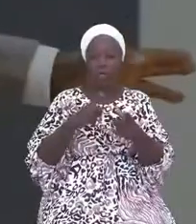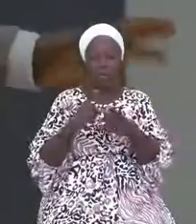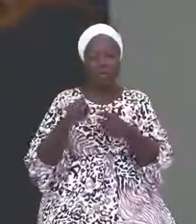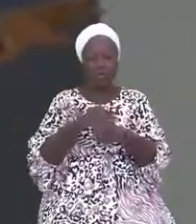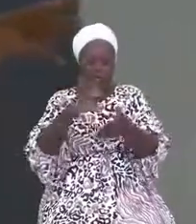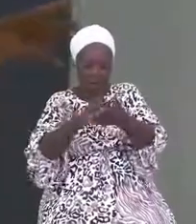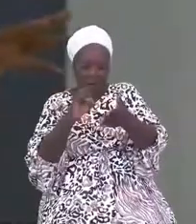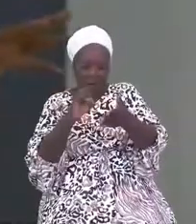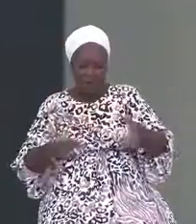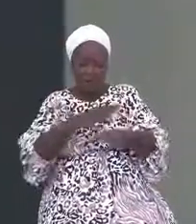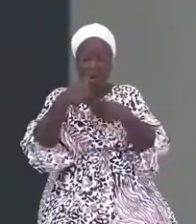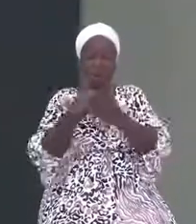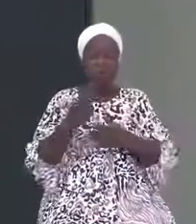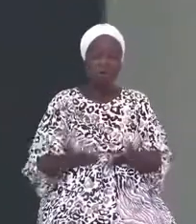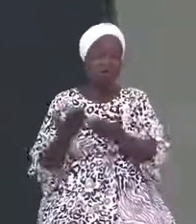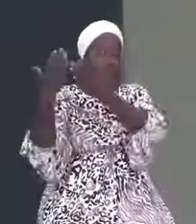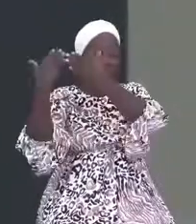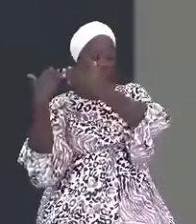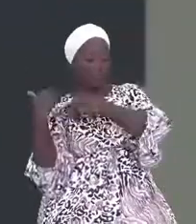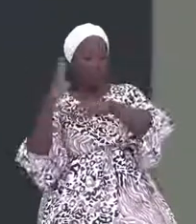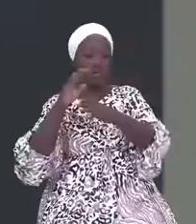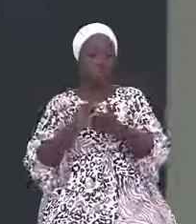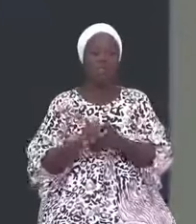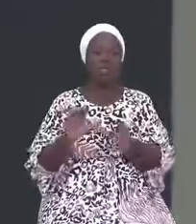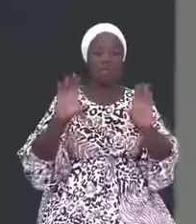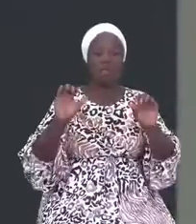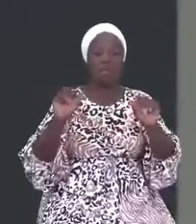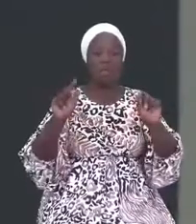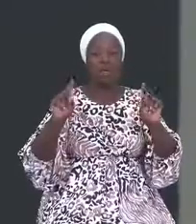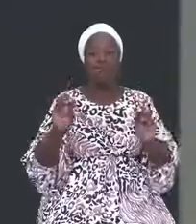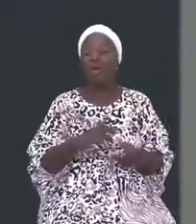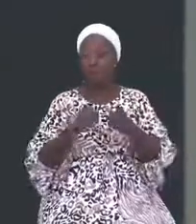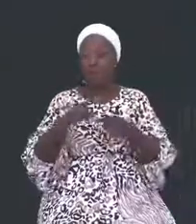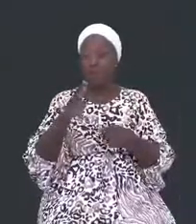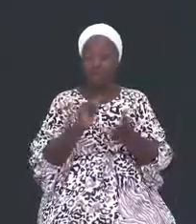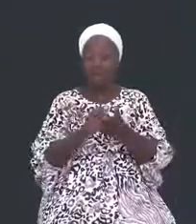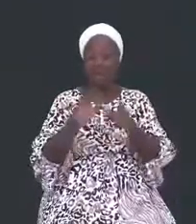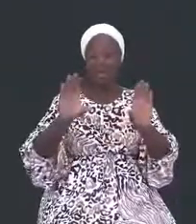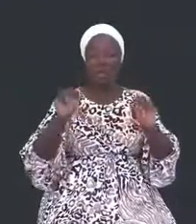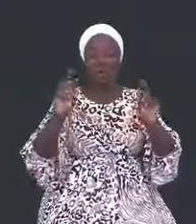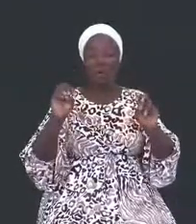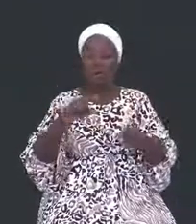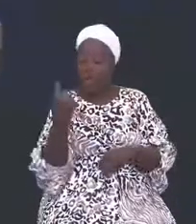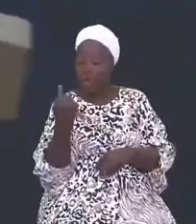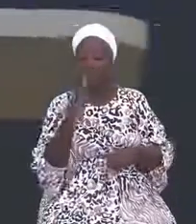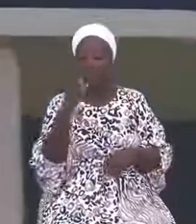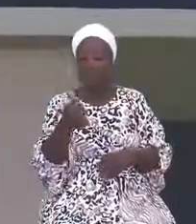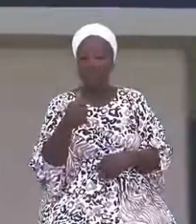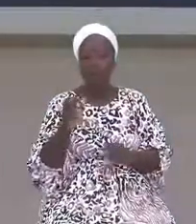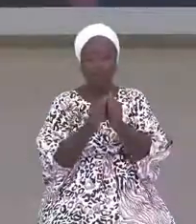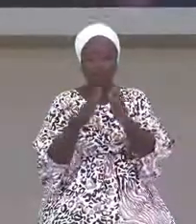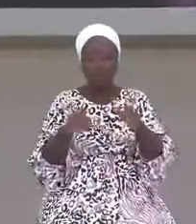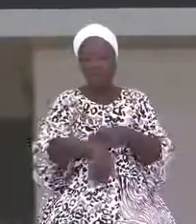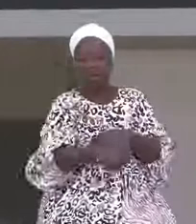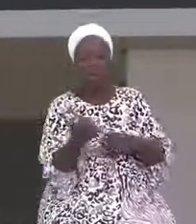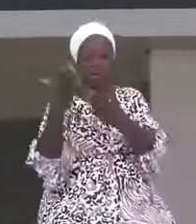décharger le chameau de tous les colis et le chameau seul devait d'abord passer. Sans les colis,